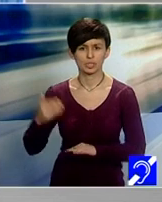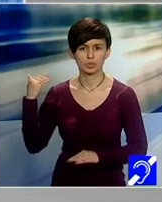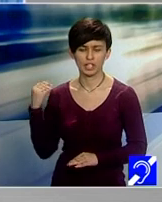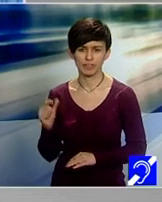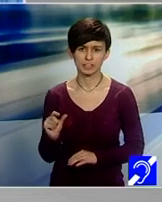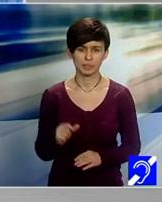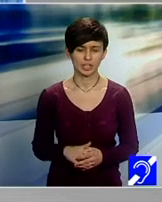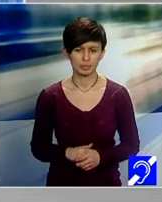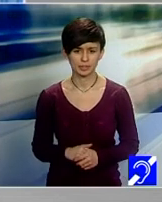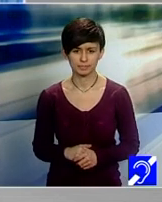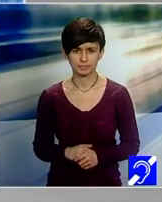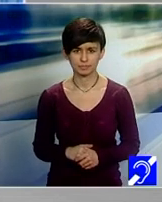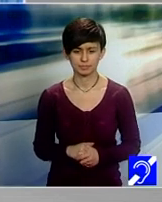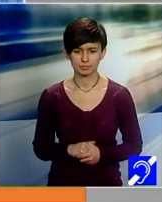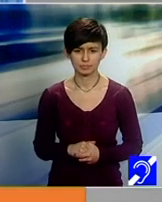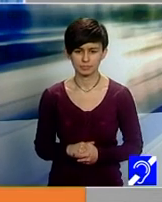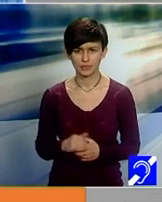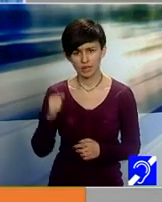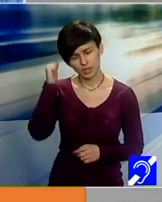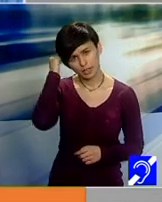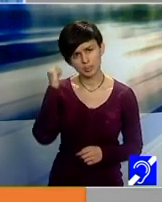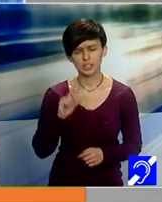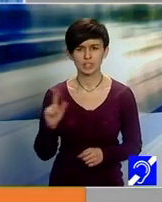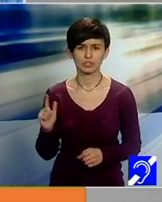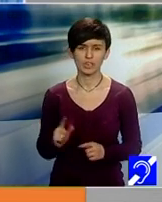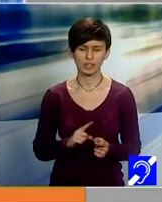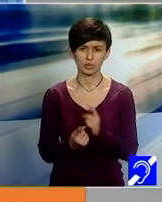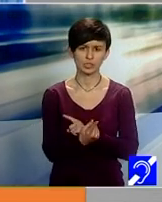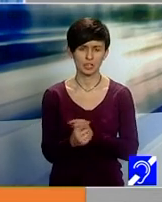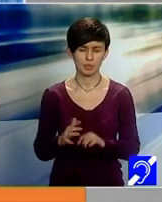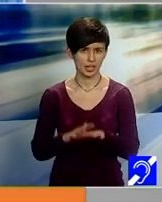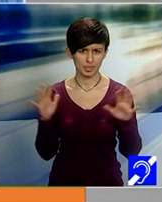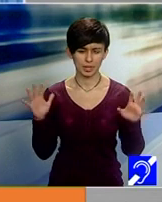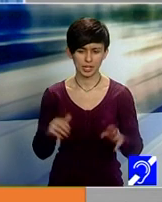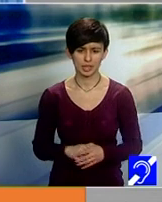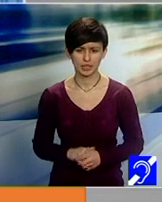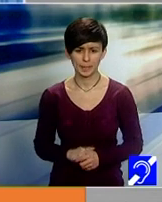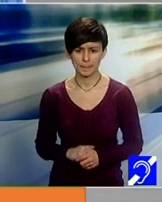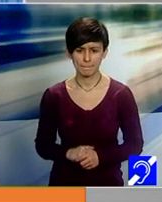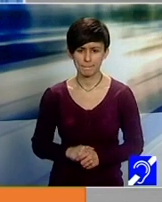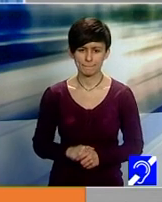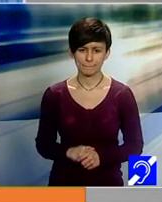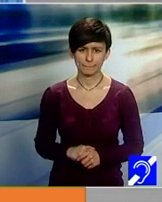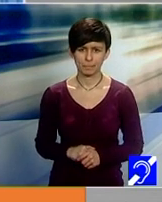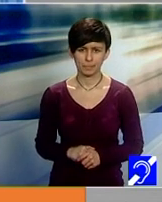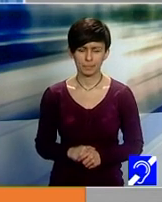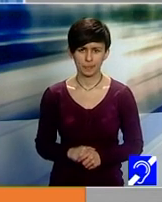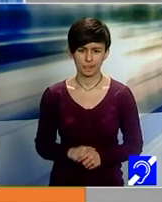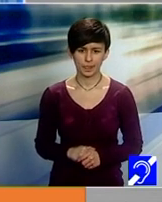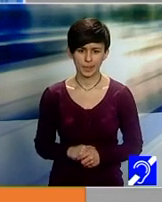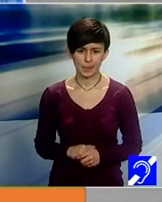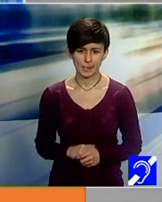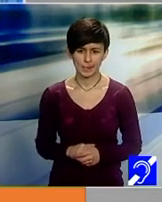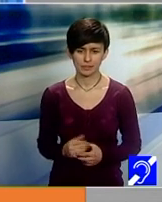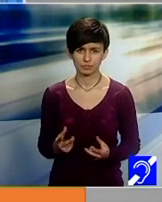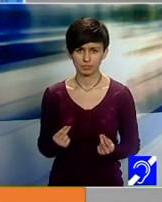Piața, eu zic că nu va avea un declin mare, indiferent ce se va întâmpla. Adică, ok, mare parte din oameni vin cu